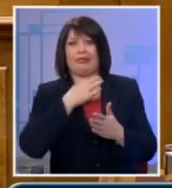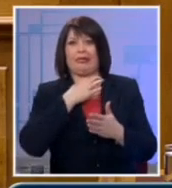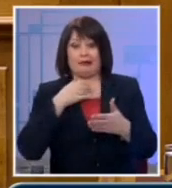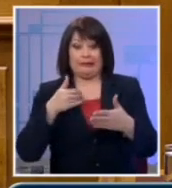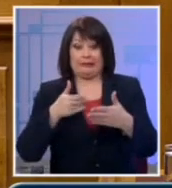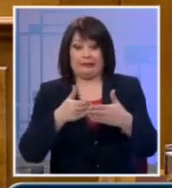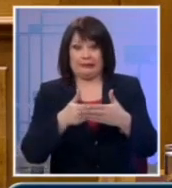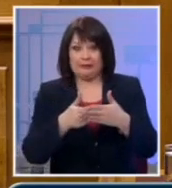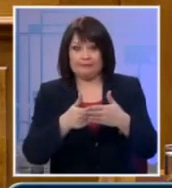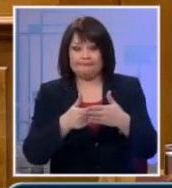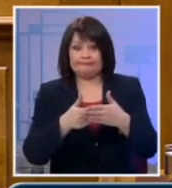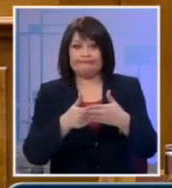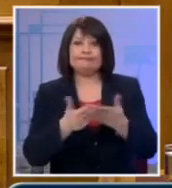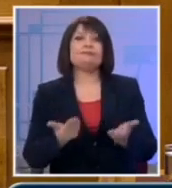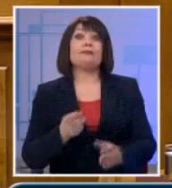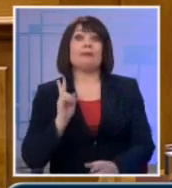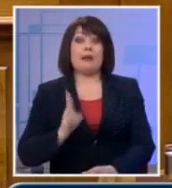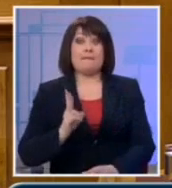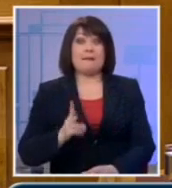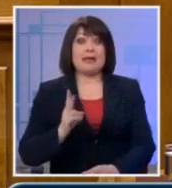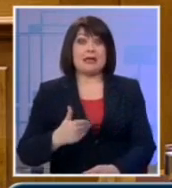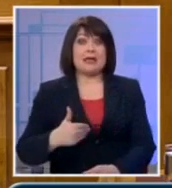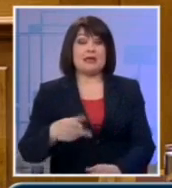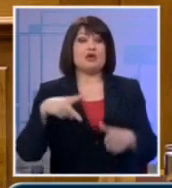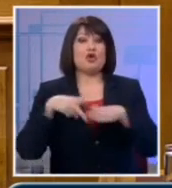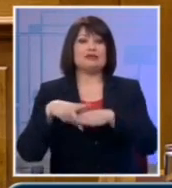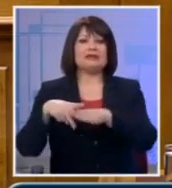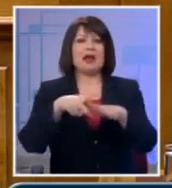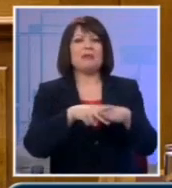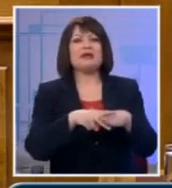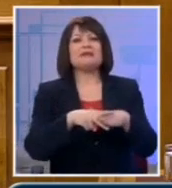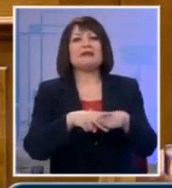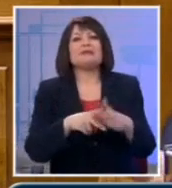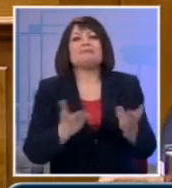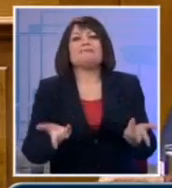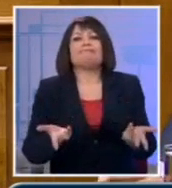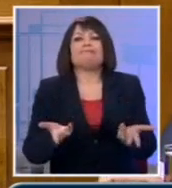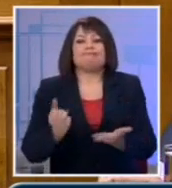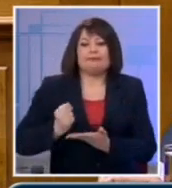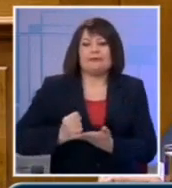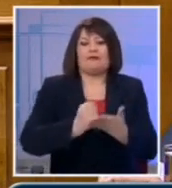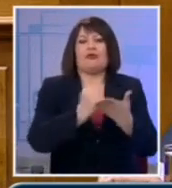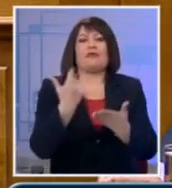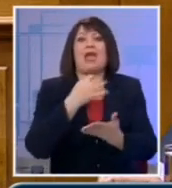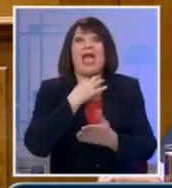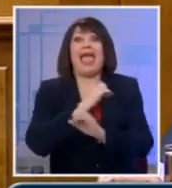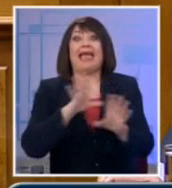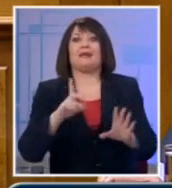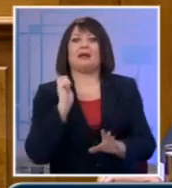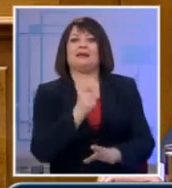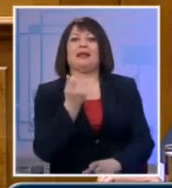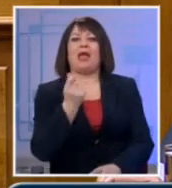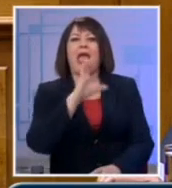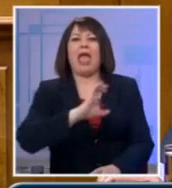περιθωρίων, με κίνδυνο να μείνουν οι τράπεζες ακάλυπτες από τον μηχανισμό έκτακτης ρευστότητας